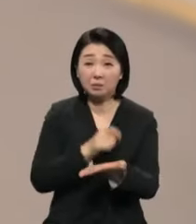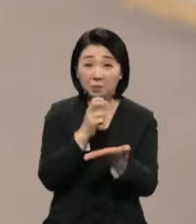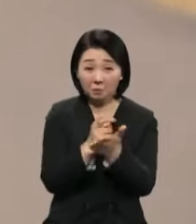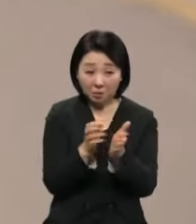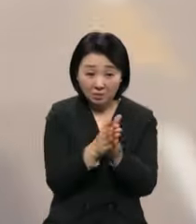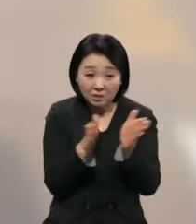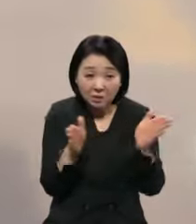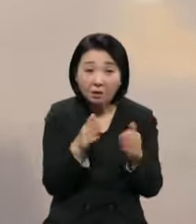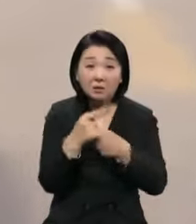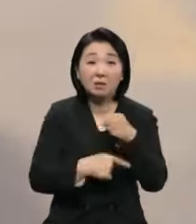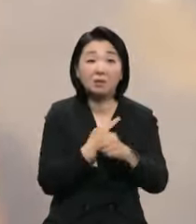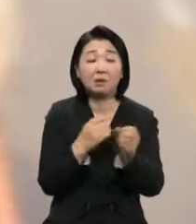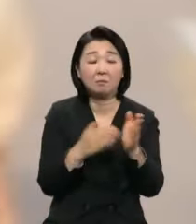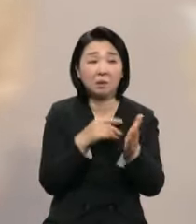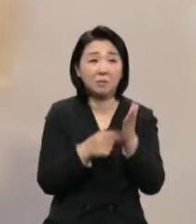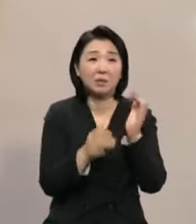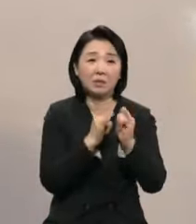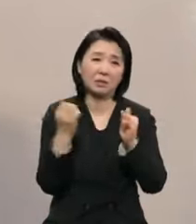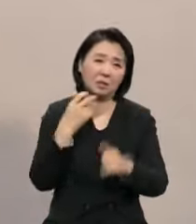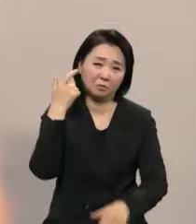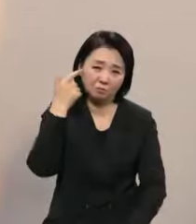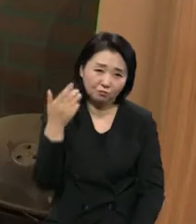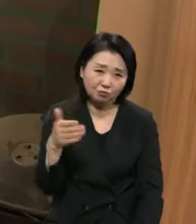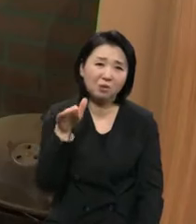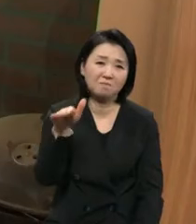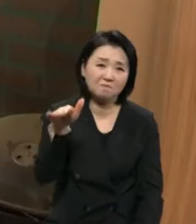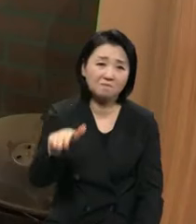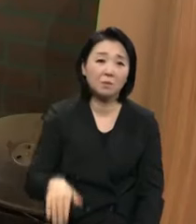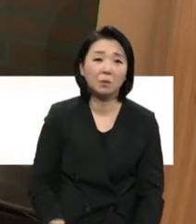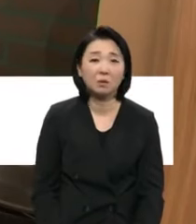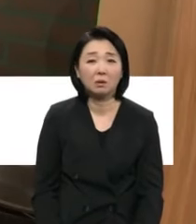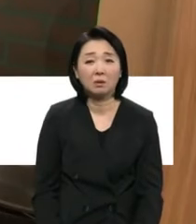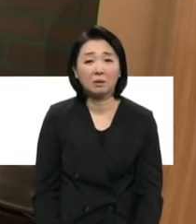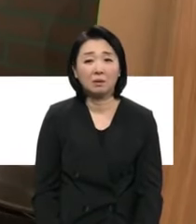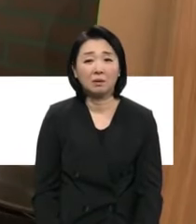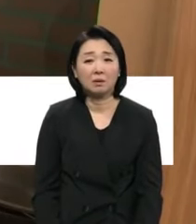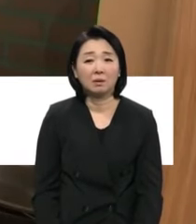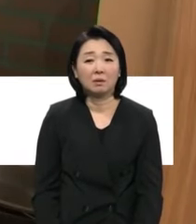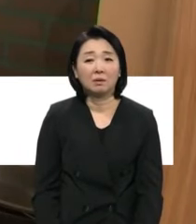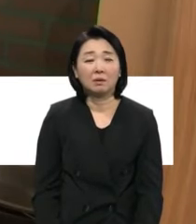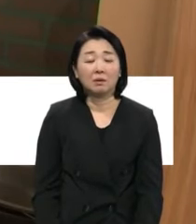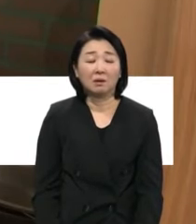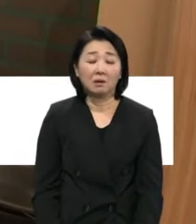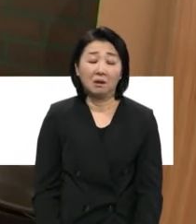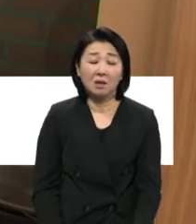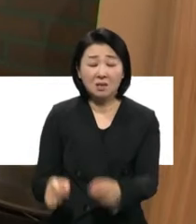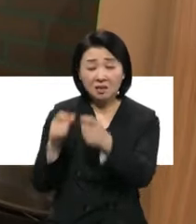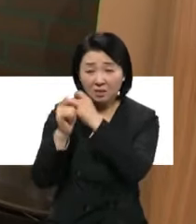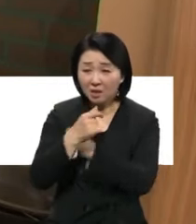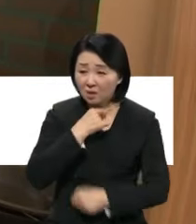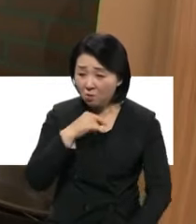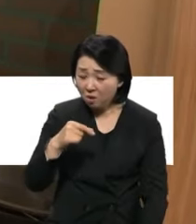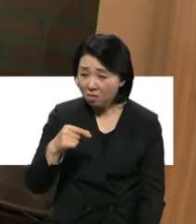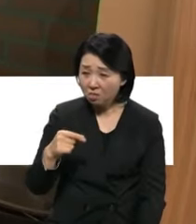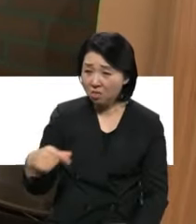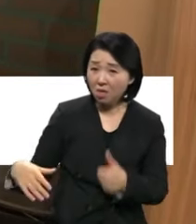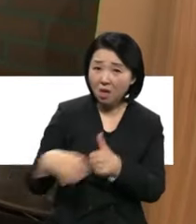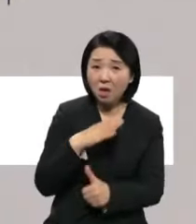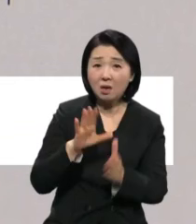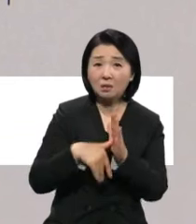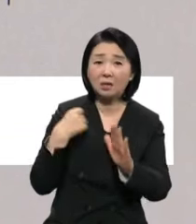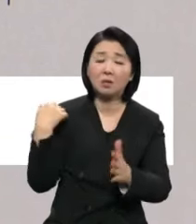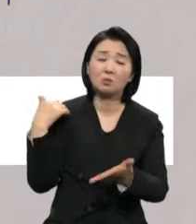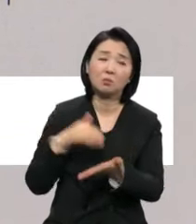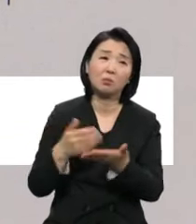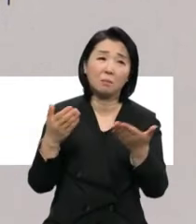1년, 피해자들은 이렇게 되묻습니다. 마음 먹고 사기를 치는 사람한테는 다시